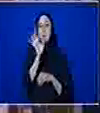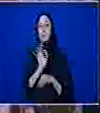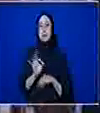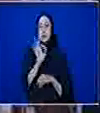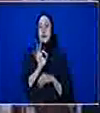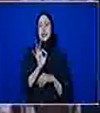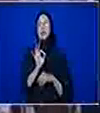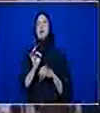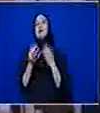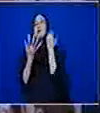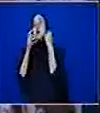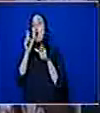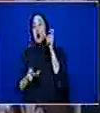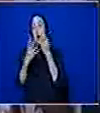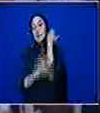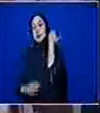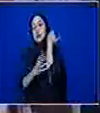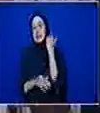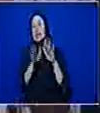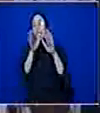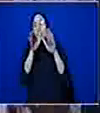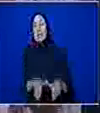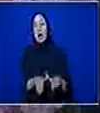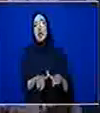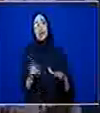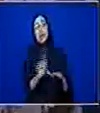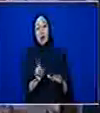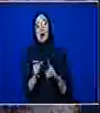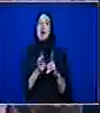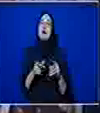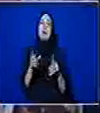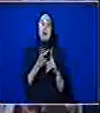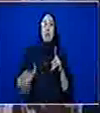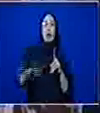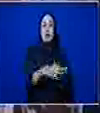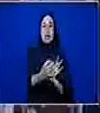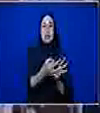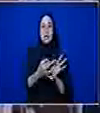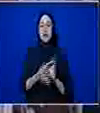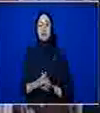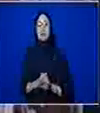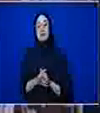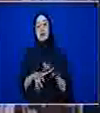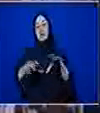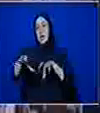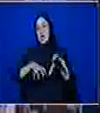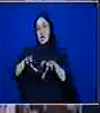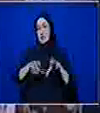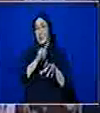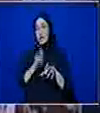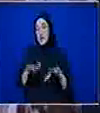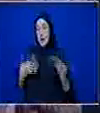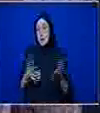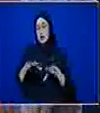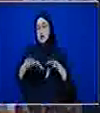di wilayah pesisir. Pertanyaannya, bagaimana arah dan roadmap strategi Bapak